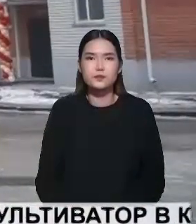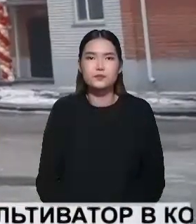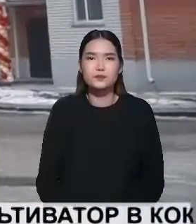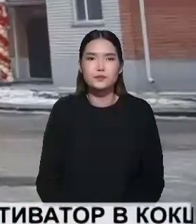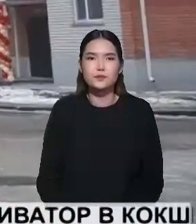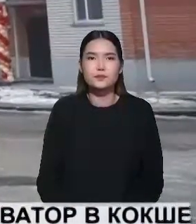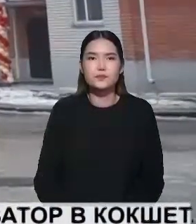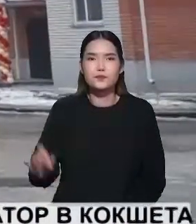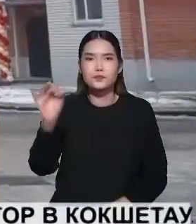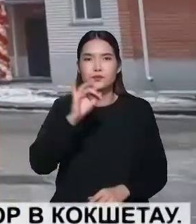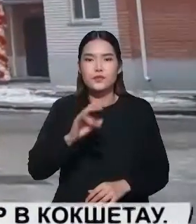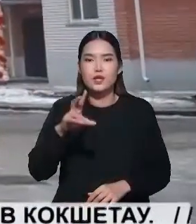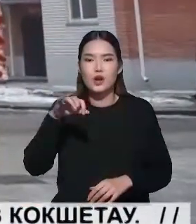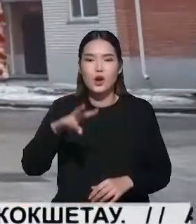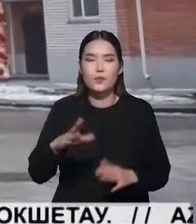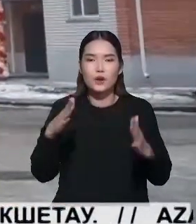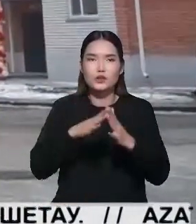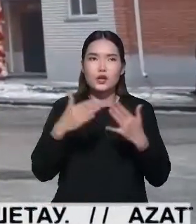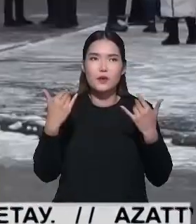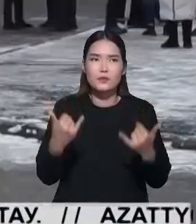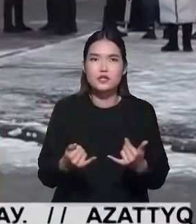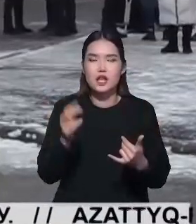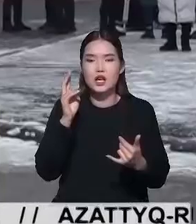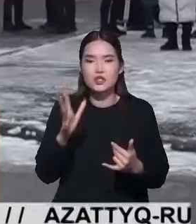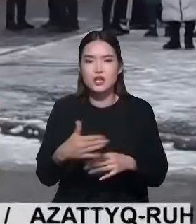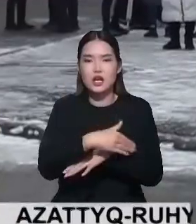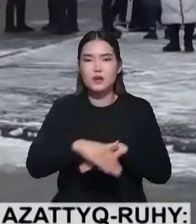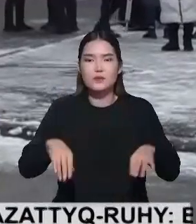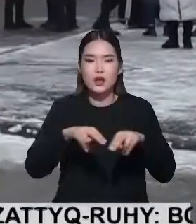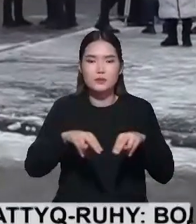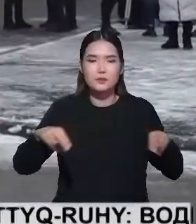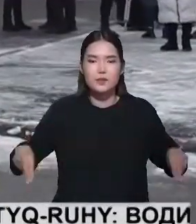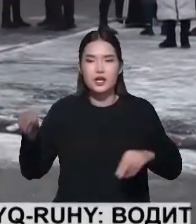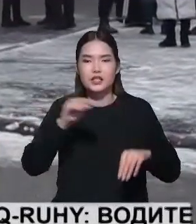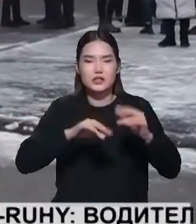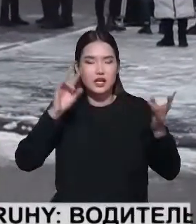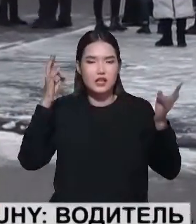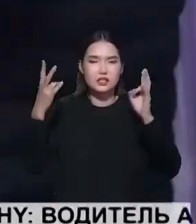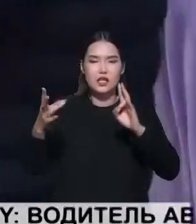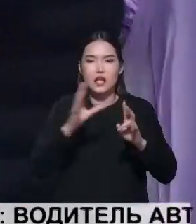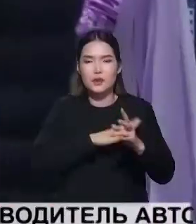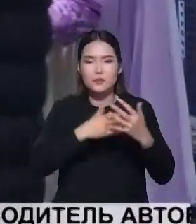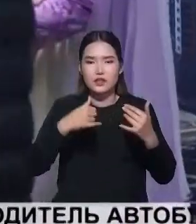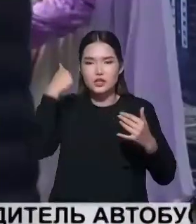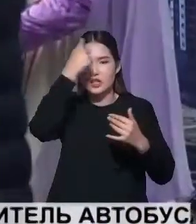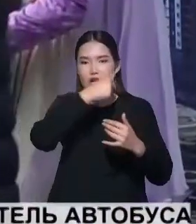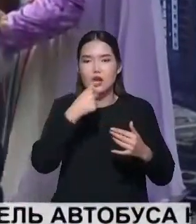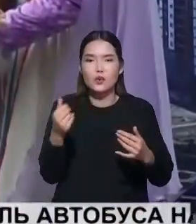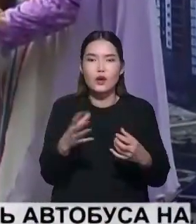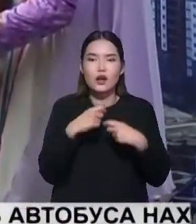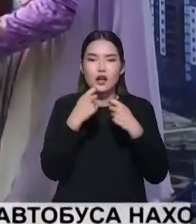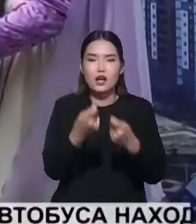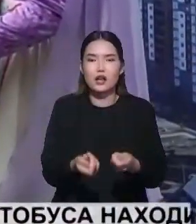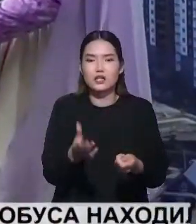6 арендно-коммунальных домов на 600 квартир в микрорайоне Береке в Петропавловске сдали со скандалом в январе текущего года. Месяцем ранее Аким области